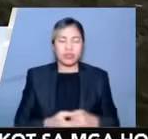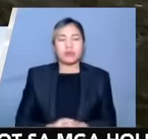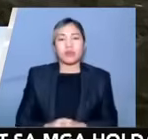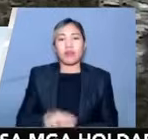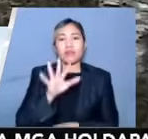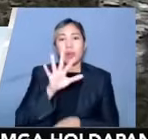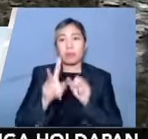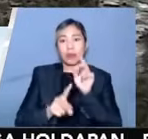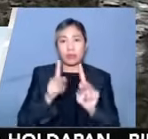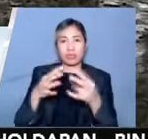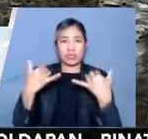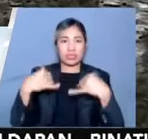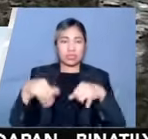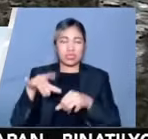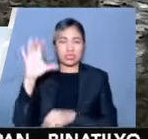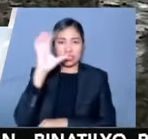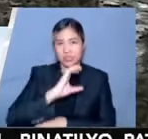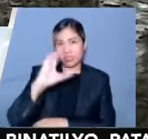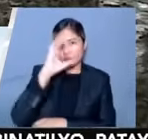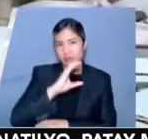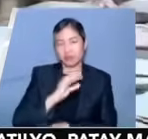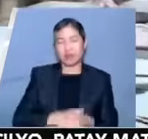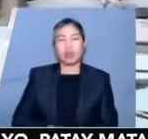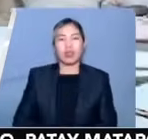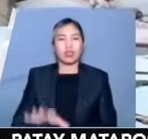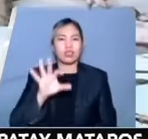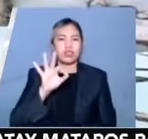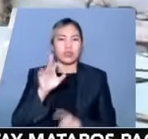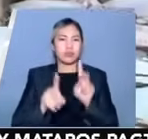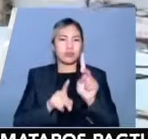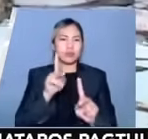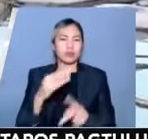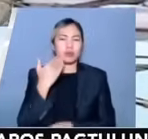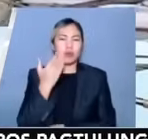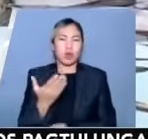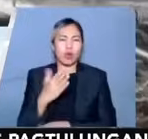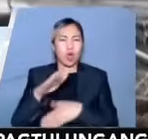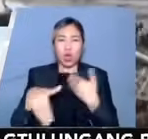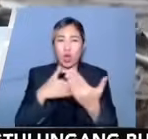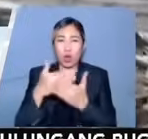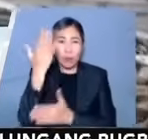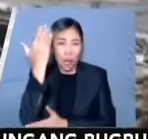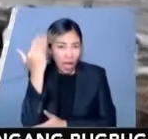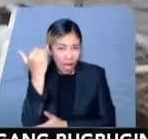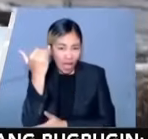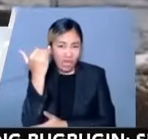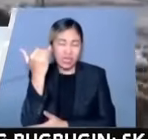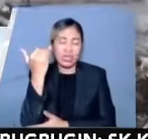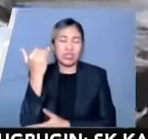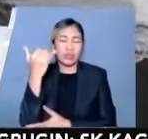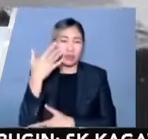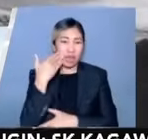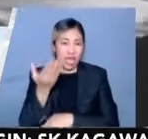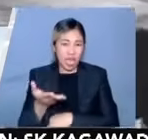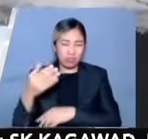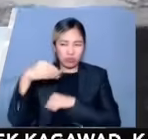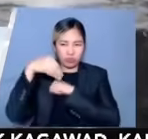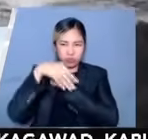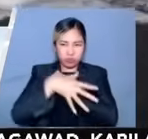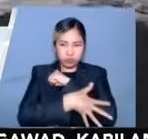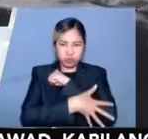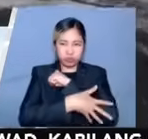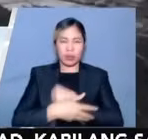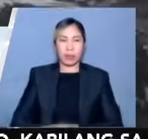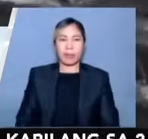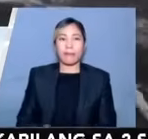pamahalaan siyam naman ang nasawi lahat dahil sa landslide dito sa Barangay subik Ilaya napuno